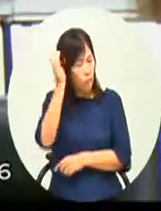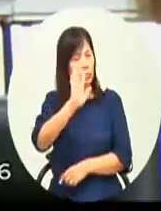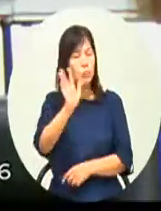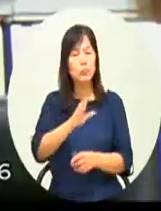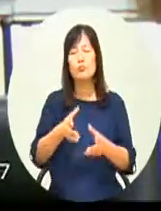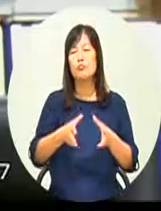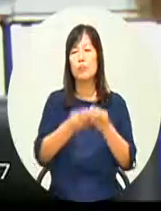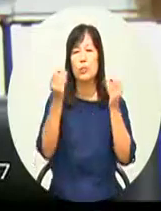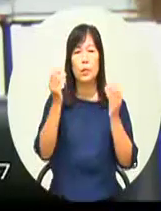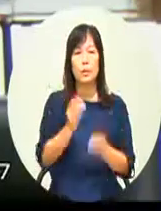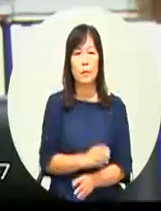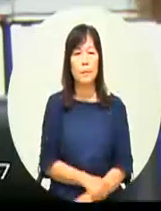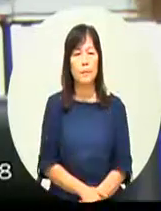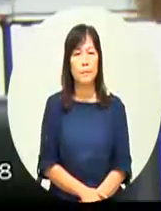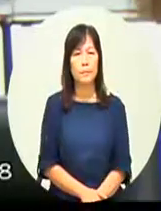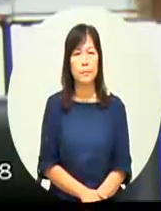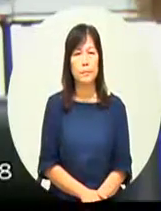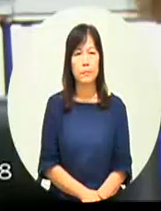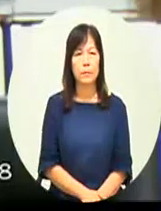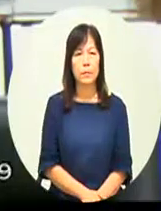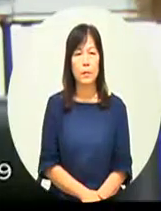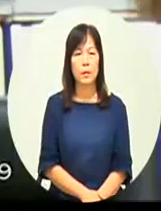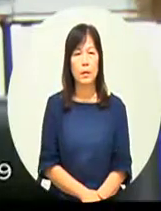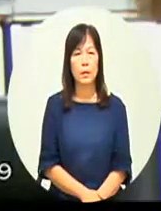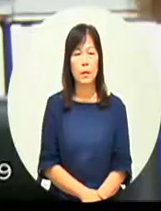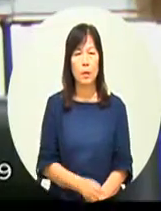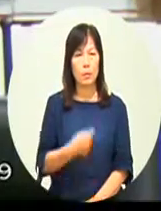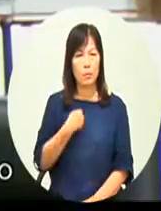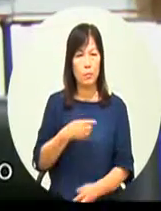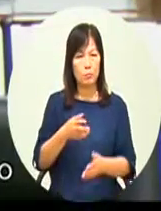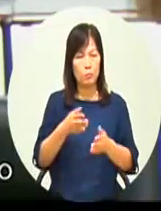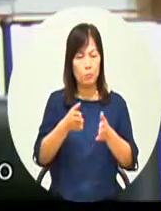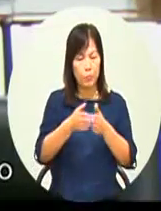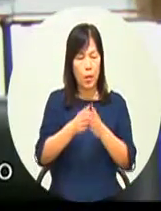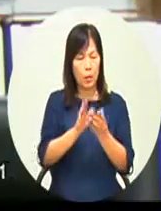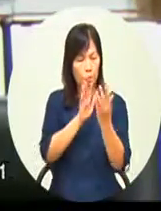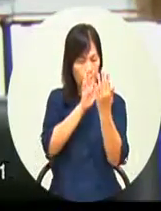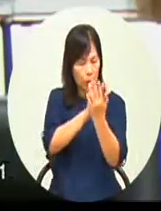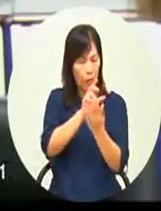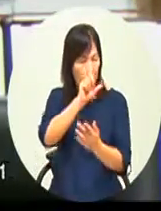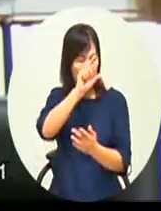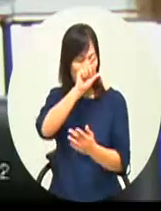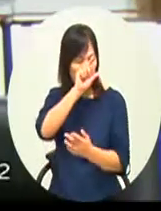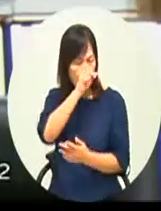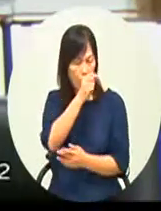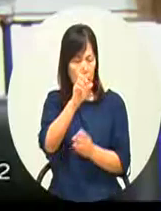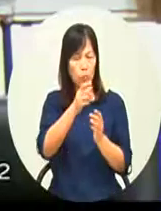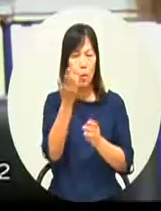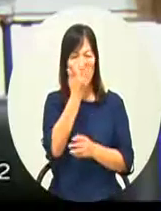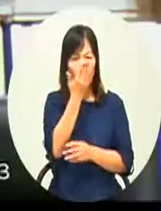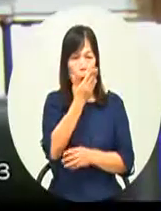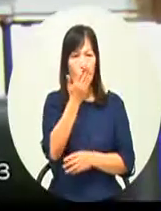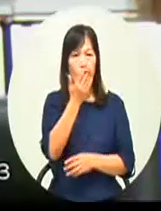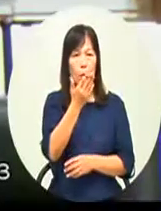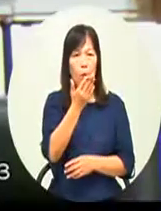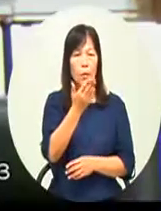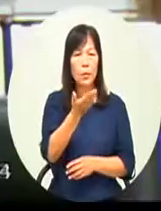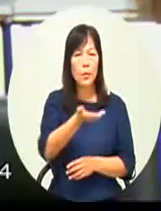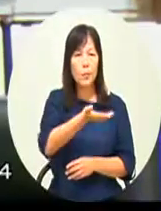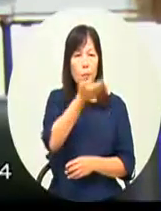要。我们应该朝着有特色的美景来开